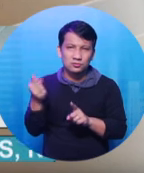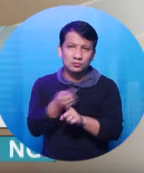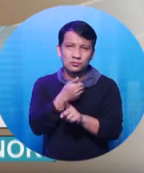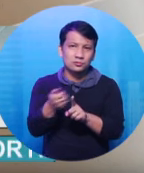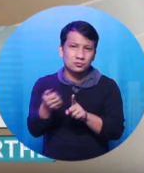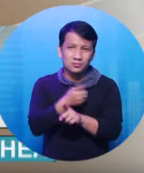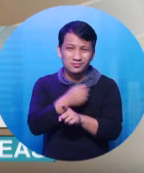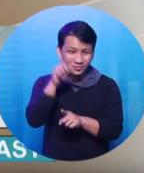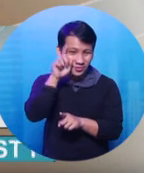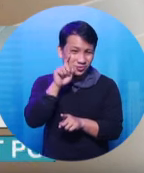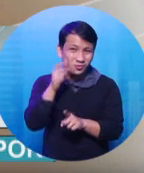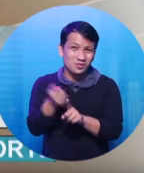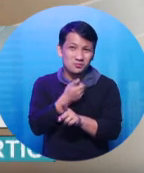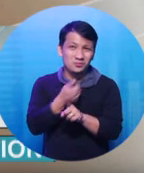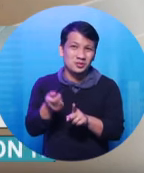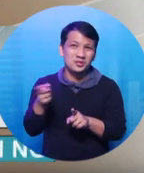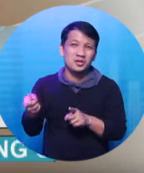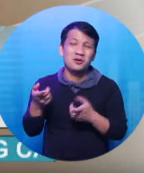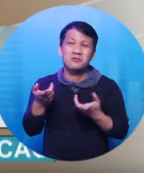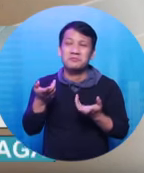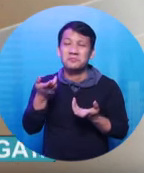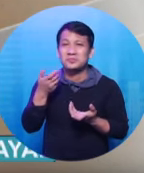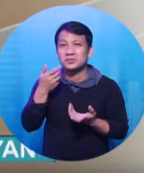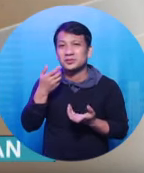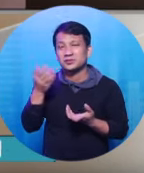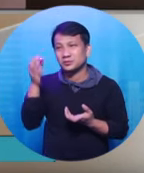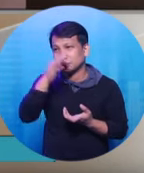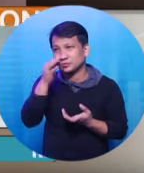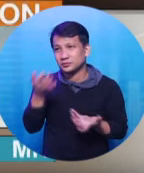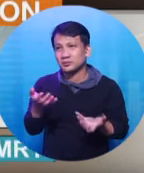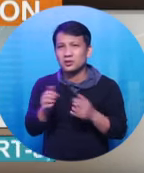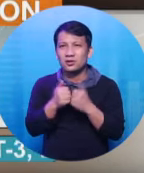pa sexually ito pong ating kababayan?